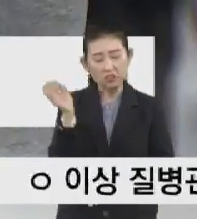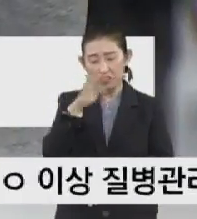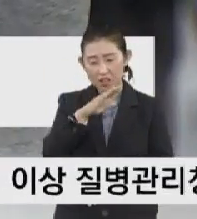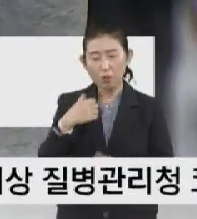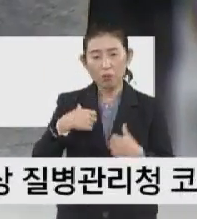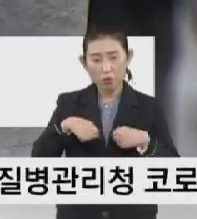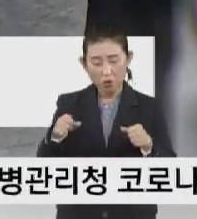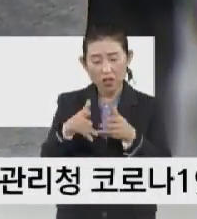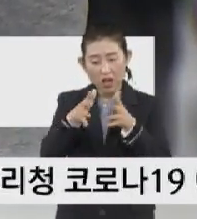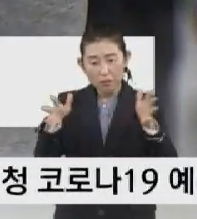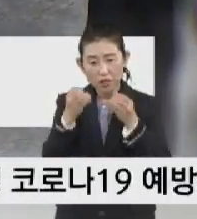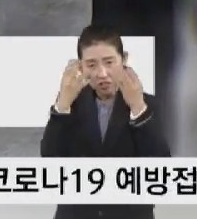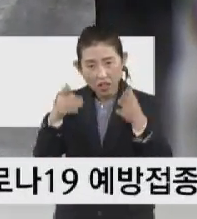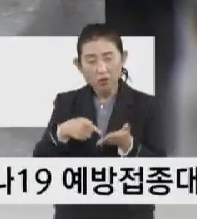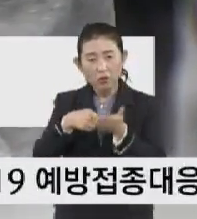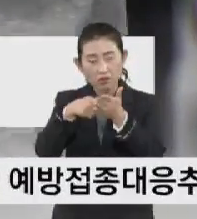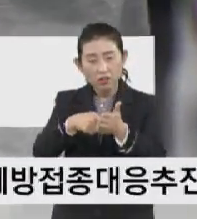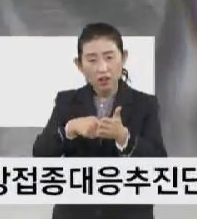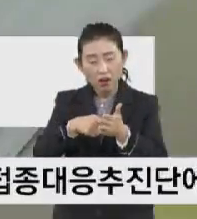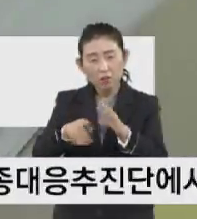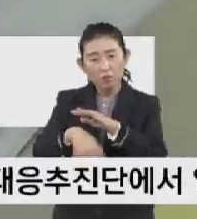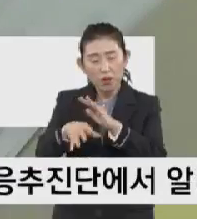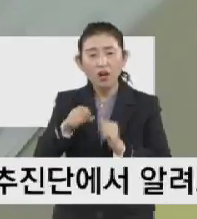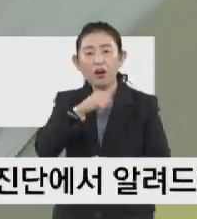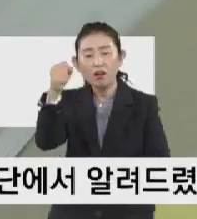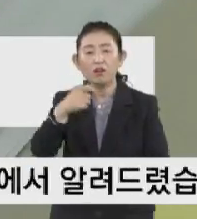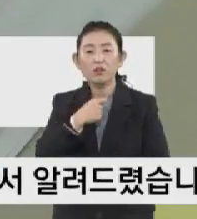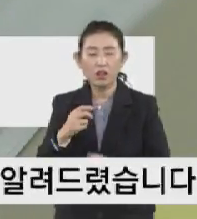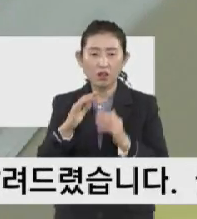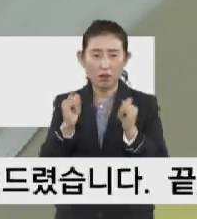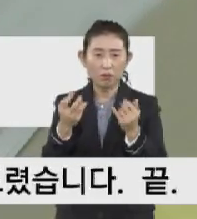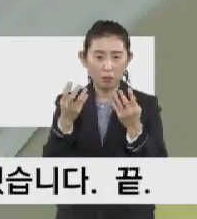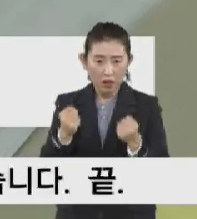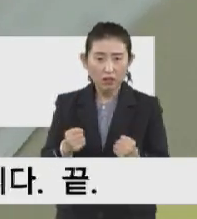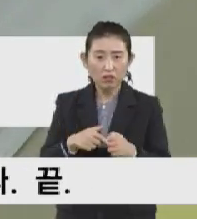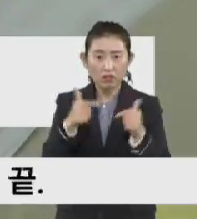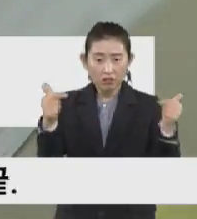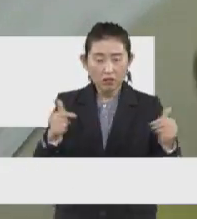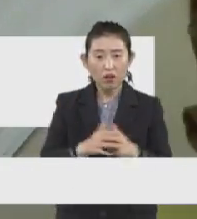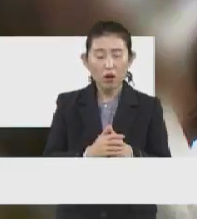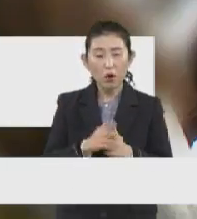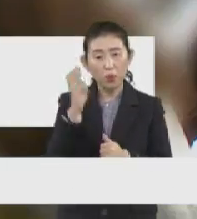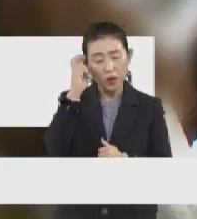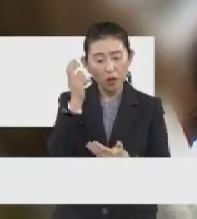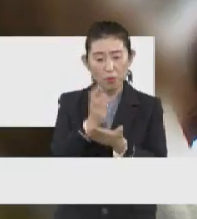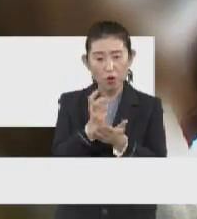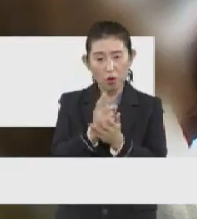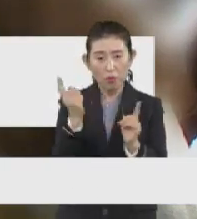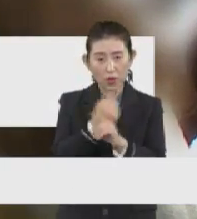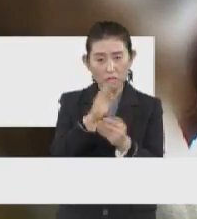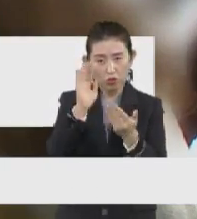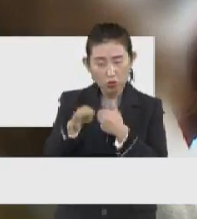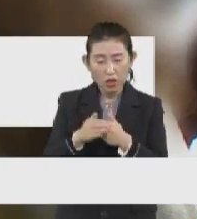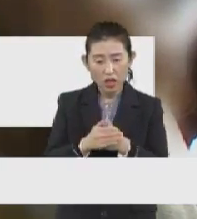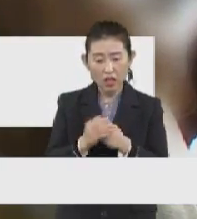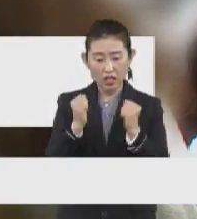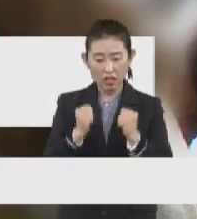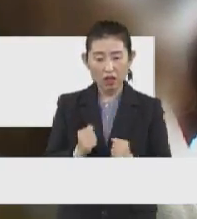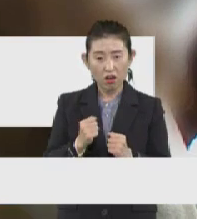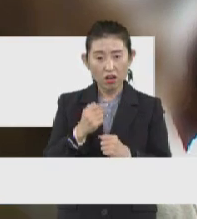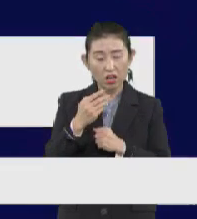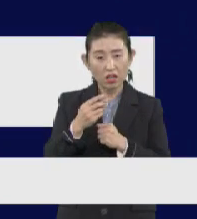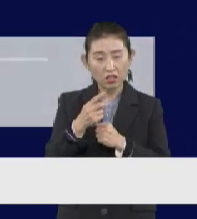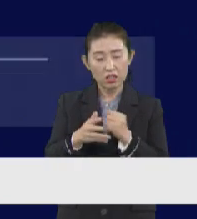앉아있는 사람들이 많아요. 임대차 3법으로 인해서 더 살 수 있는 기회가 있고요. 또 수요가 없는 이유는 대출